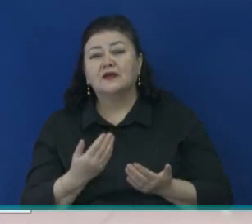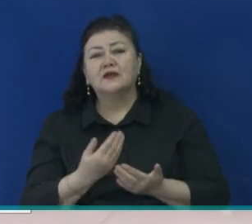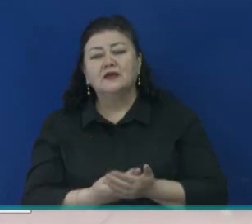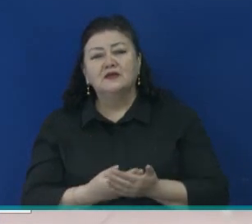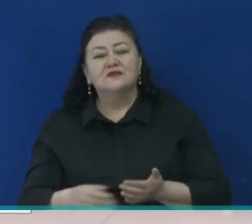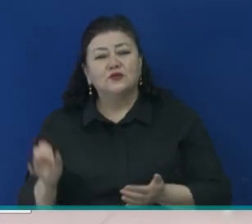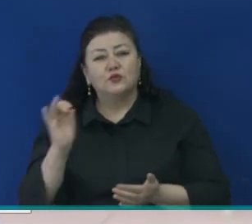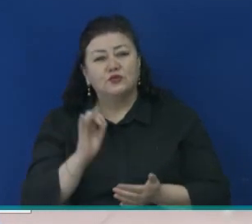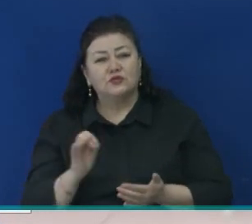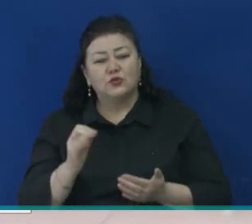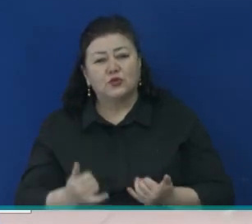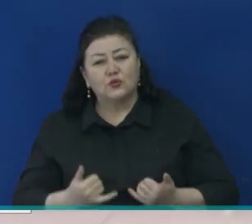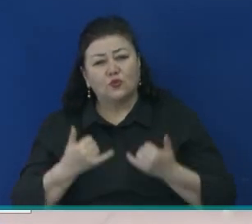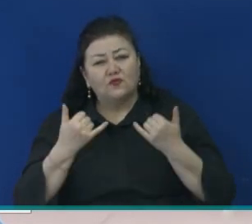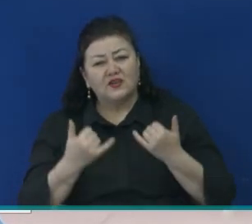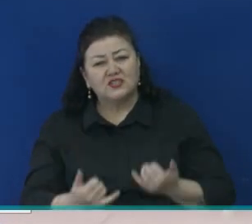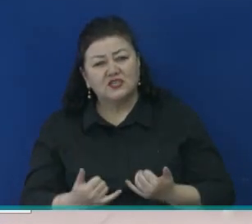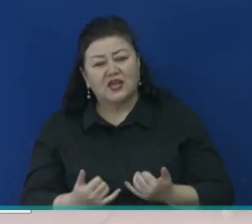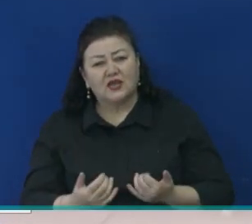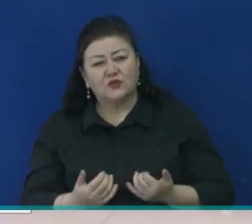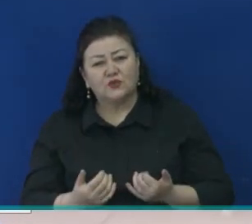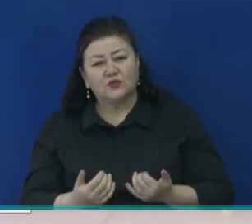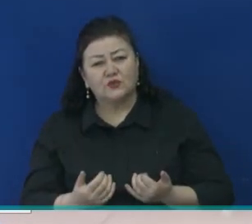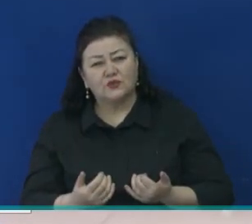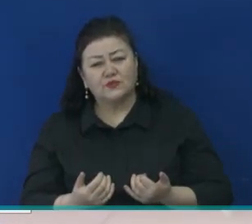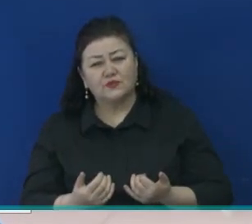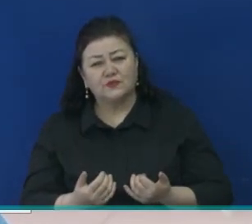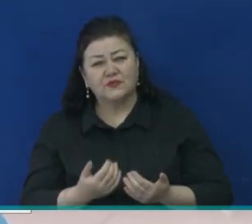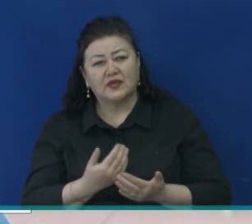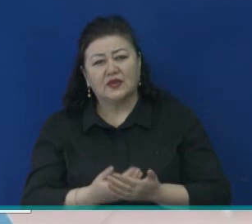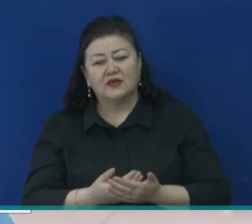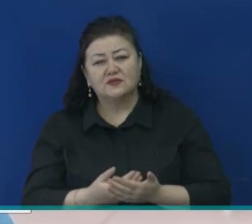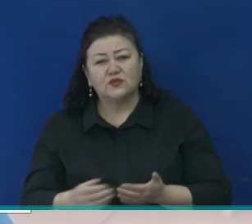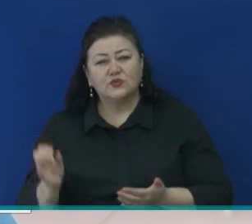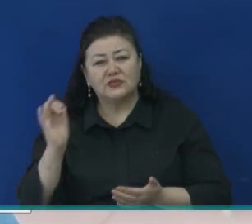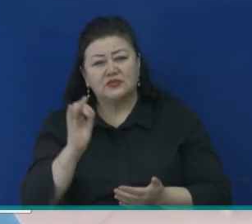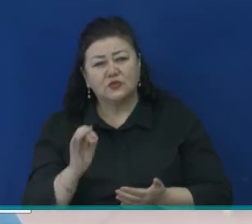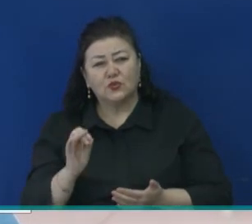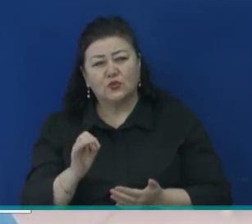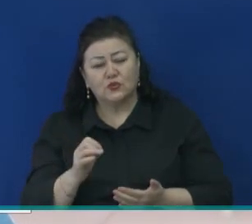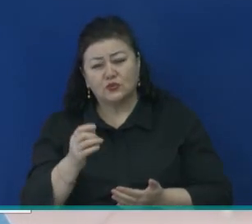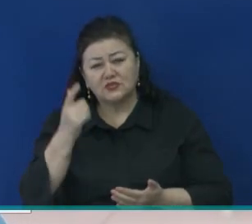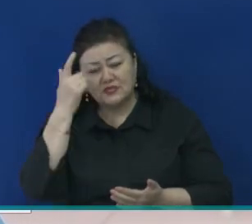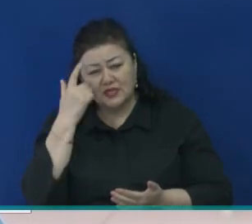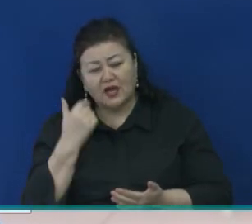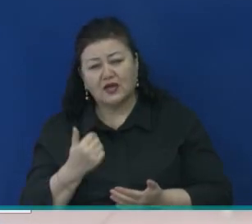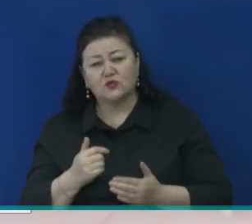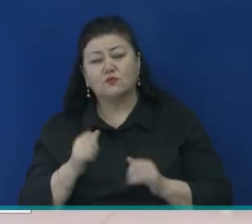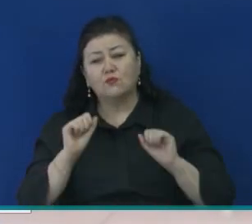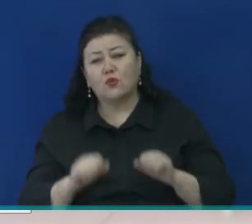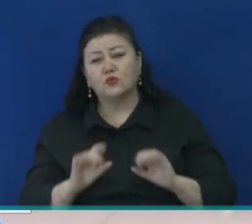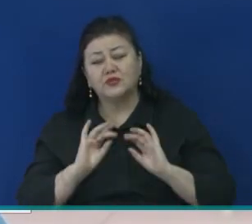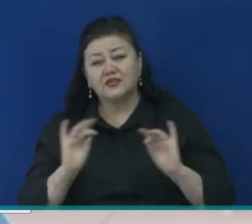тарихын құрметтейтін руханият, мынау этнография мәселесіне жаңағындай бейім балалардың